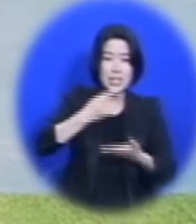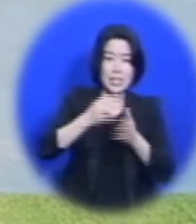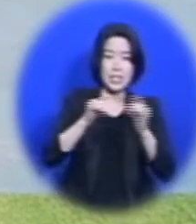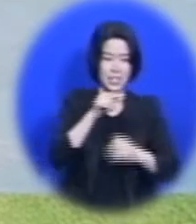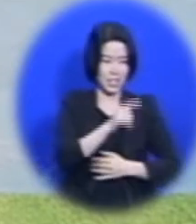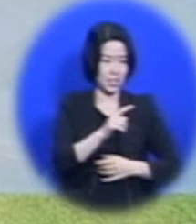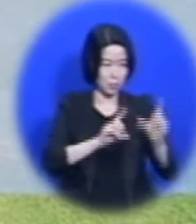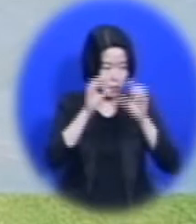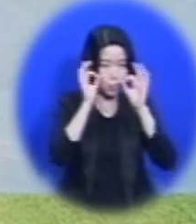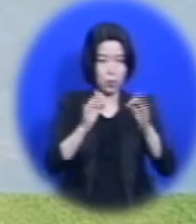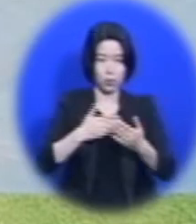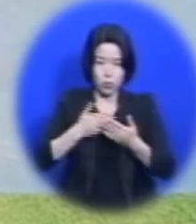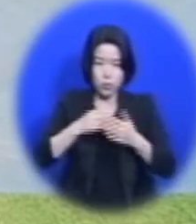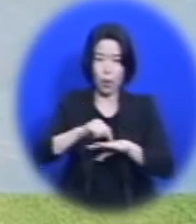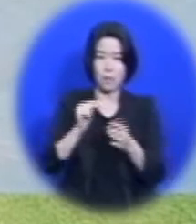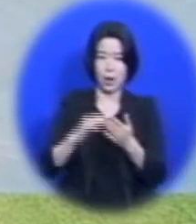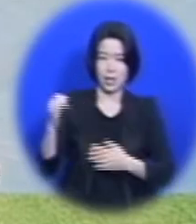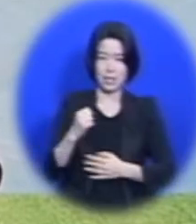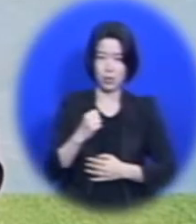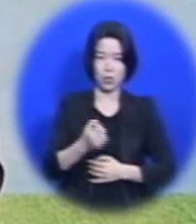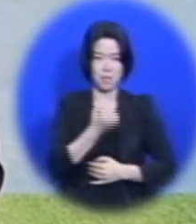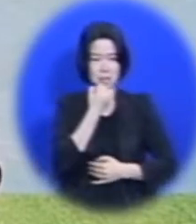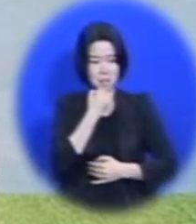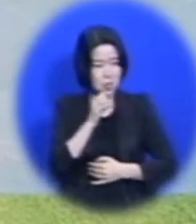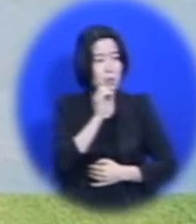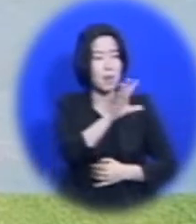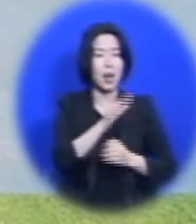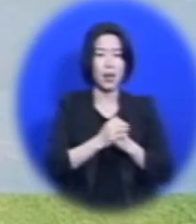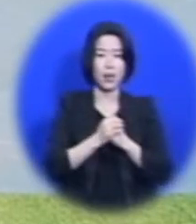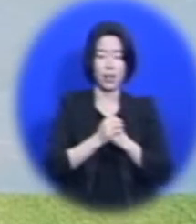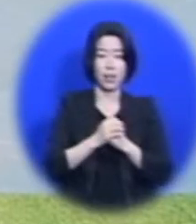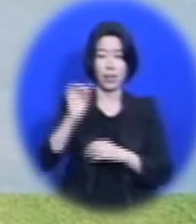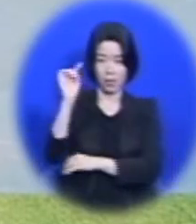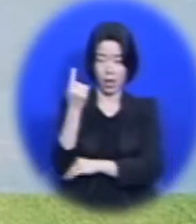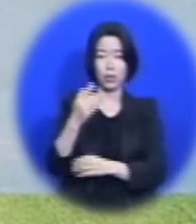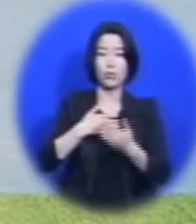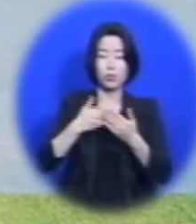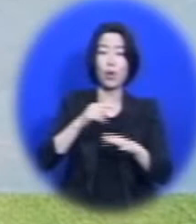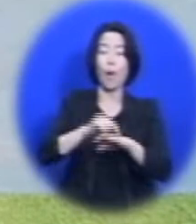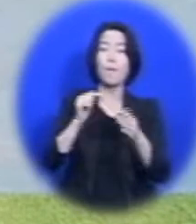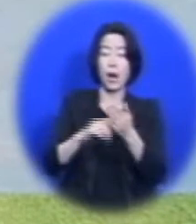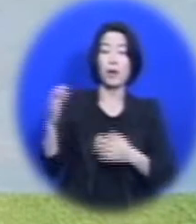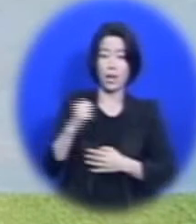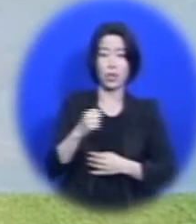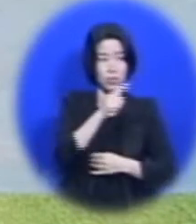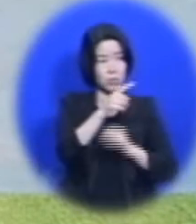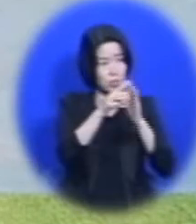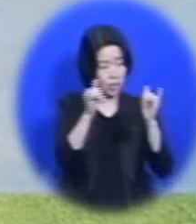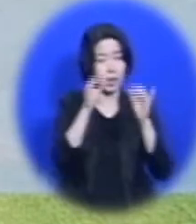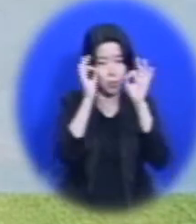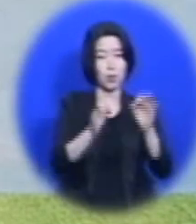보고 두려운 마음을 가지고 비웃으며 이르기를. 다윗도 두려운 마음을 가졌다고 그래요. 그 도액과 같은 사람을